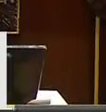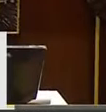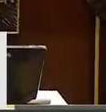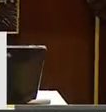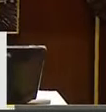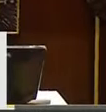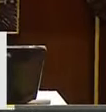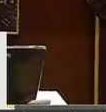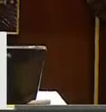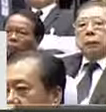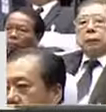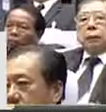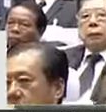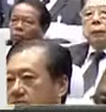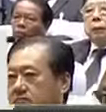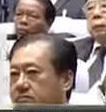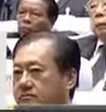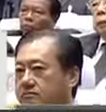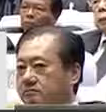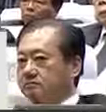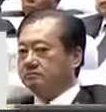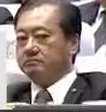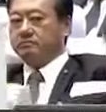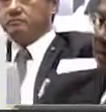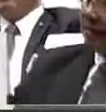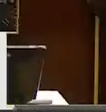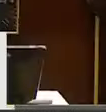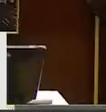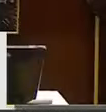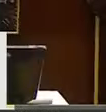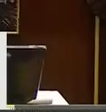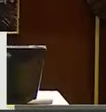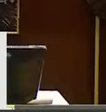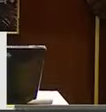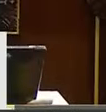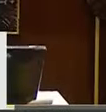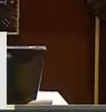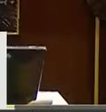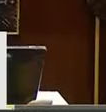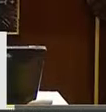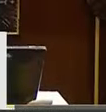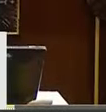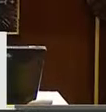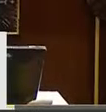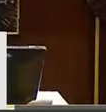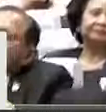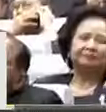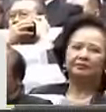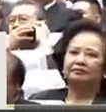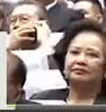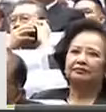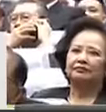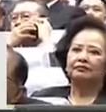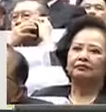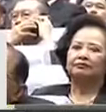ฉลิมชัยเฟื่องคอน พลเอกประยุทธ์จันทร์โอชาครับ 115นายเฉลียวเกาะแก้ว พ